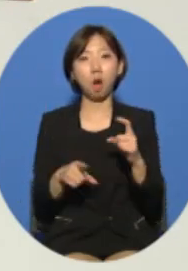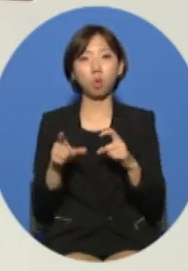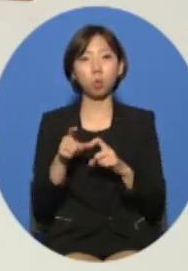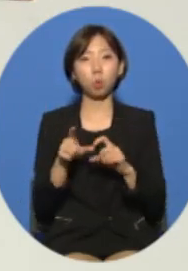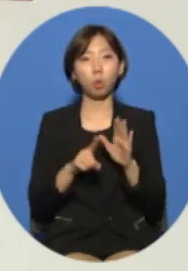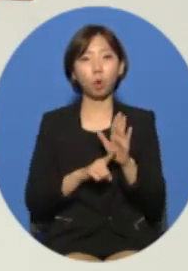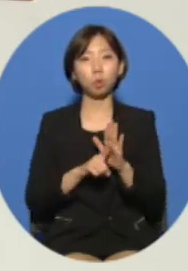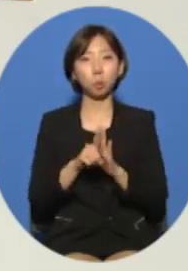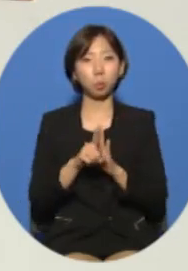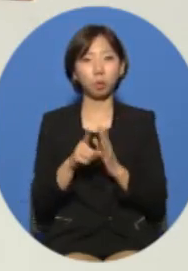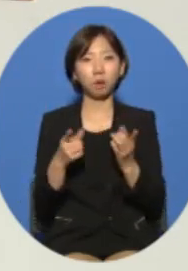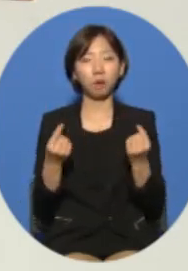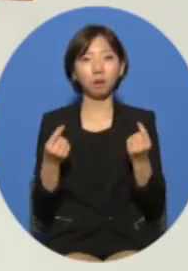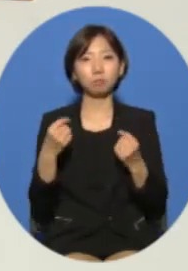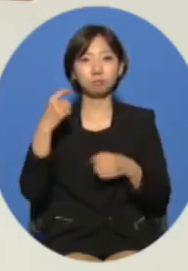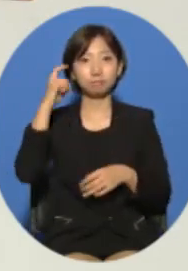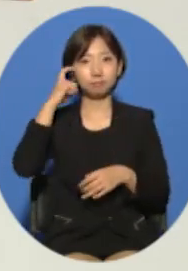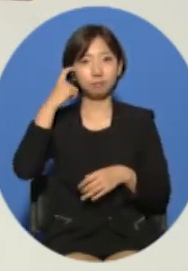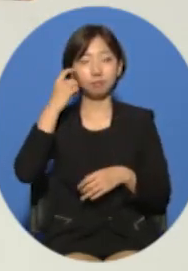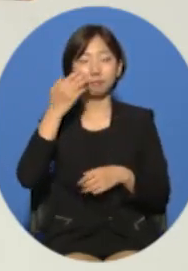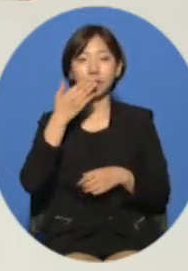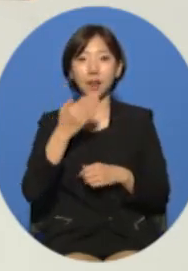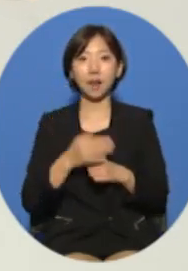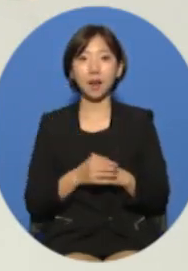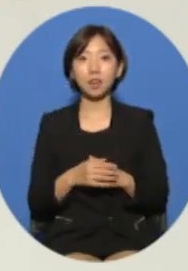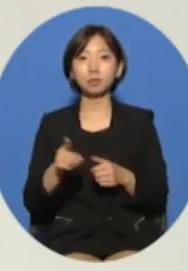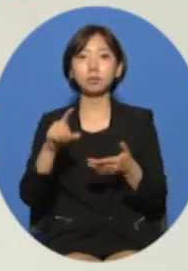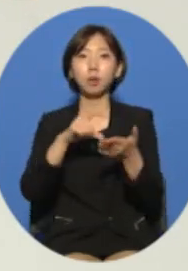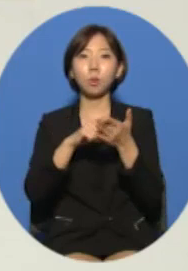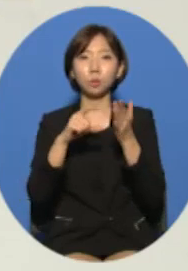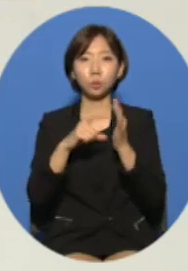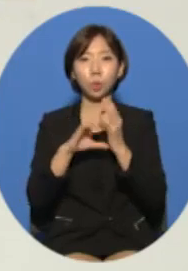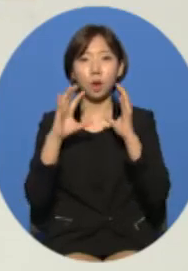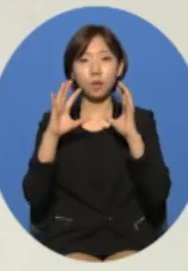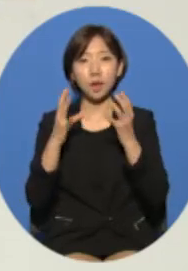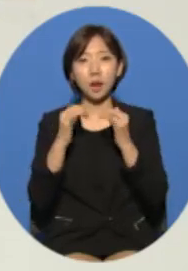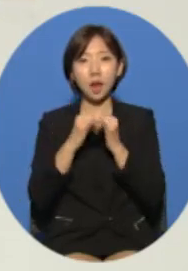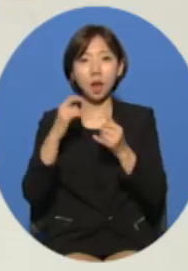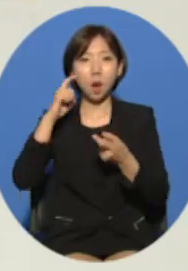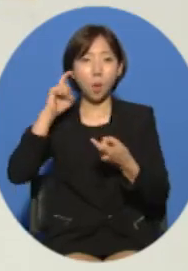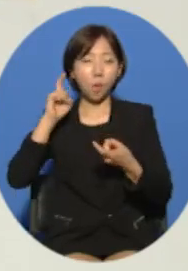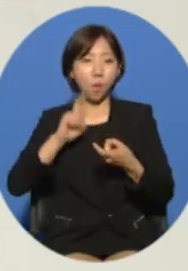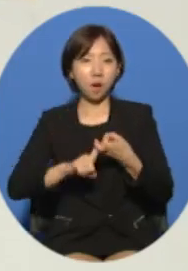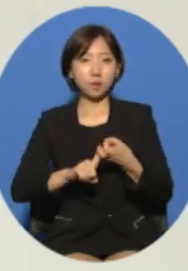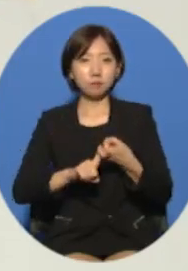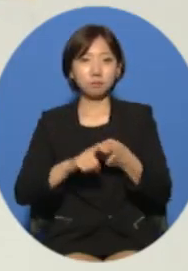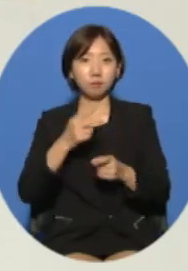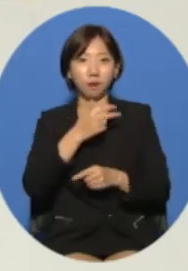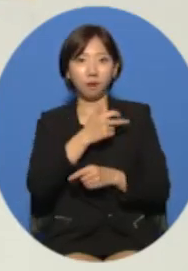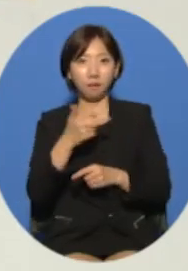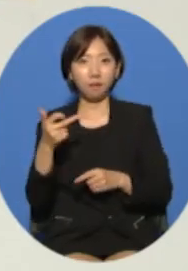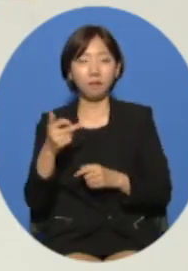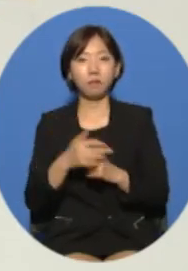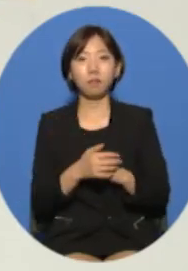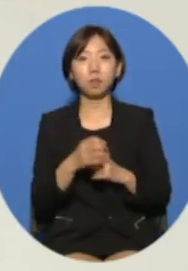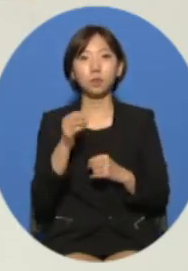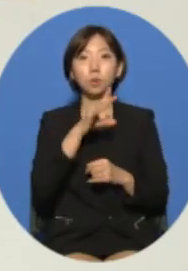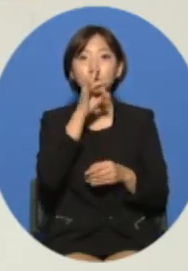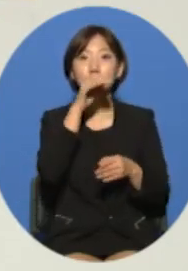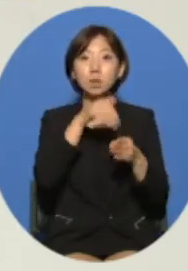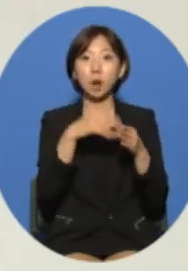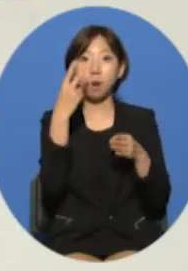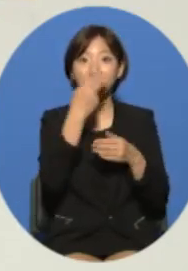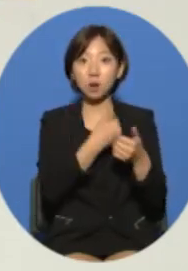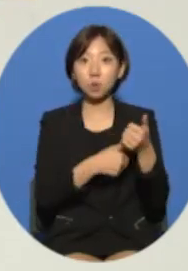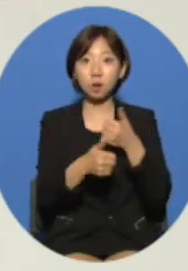높지 더 않을까 그런 생각이 들어갑니다. 그만큼 국민적인 관심이 폭발적으로 늘어났고 그렇습니다. 중앙선관위에서 그만큼